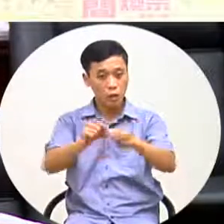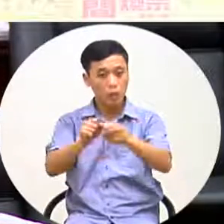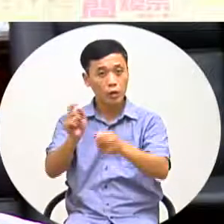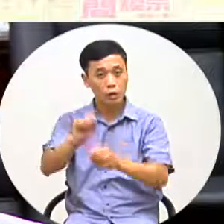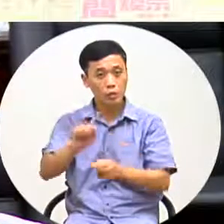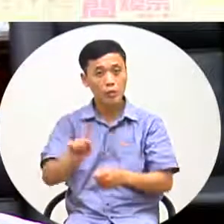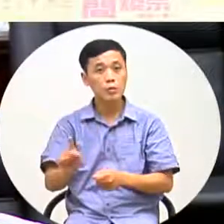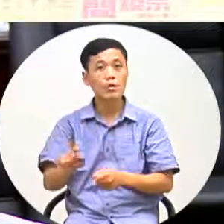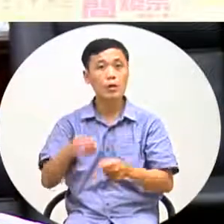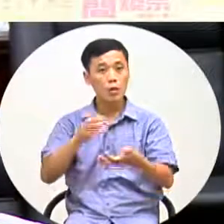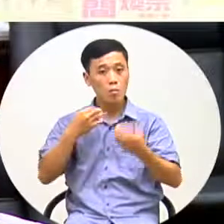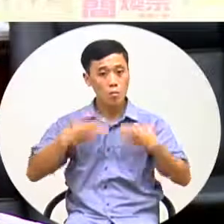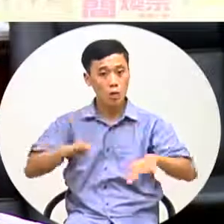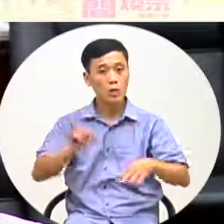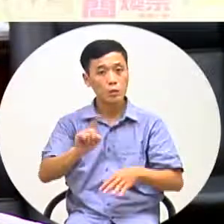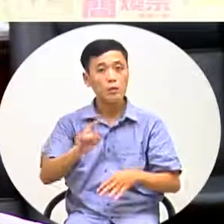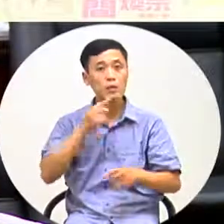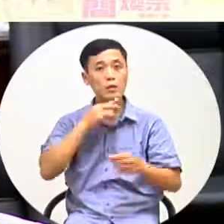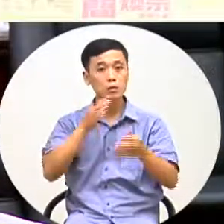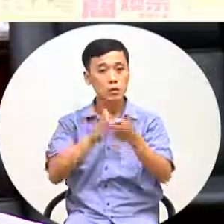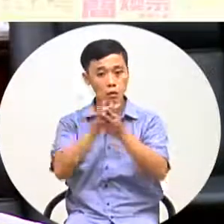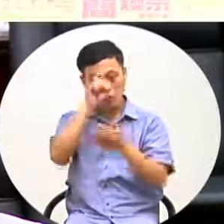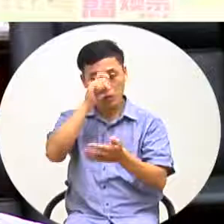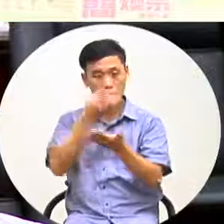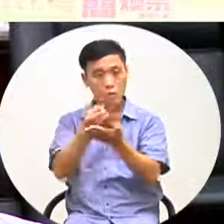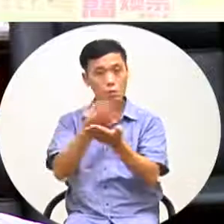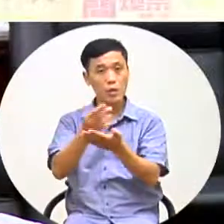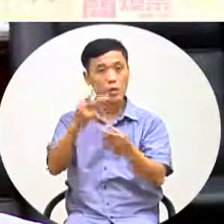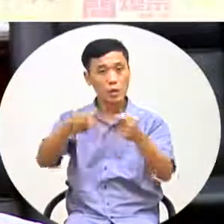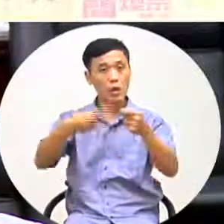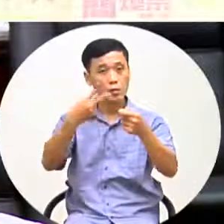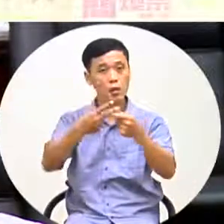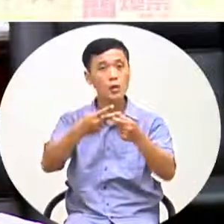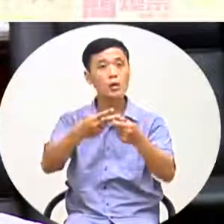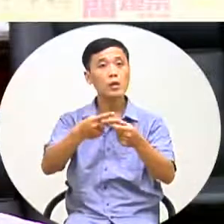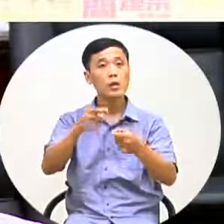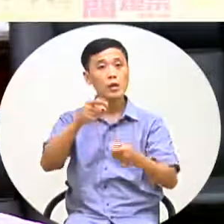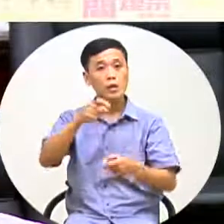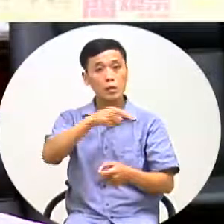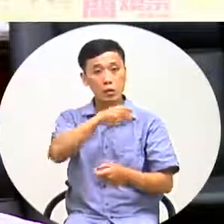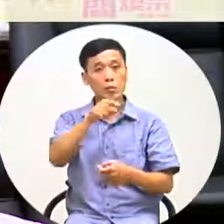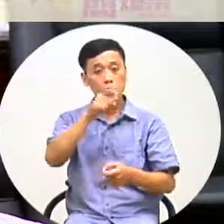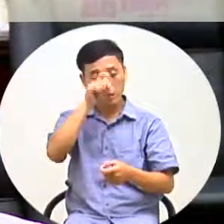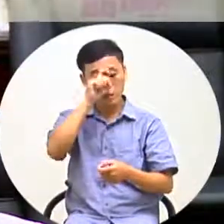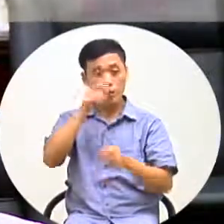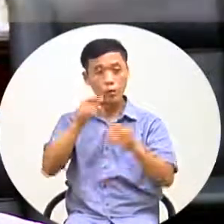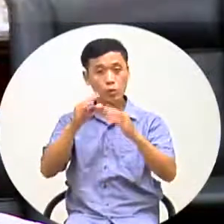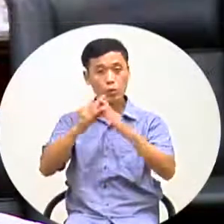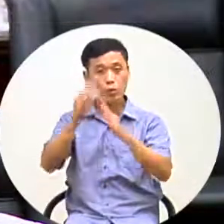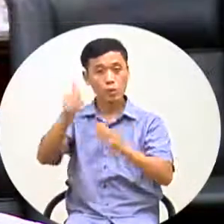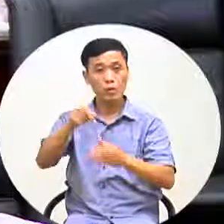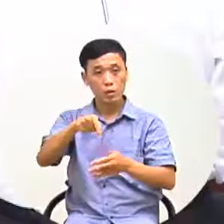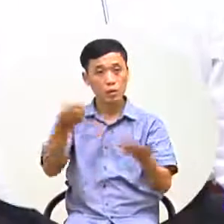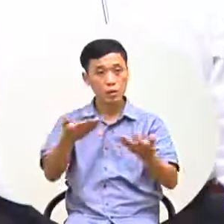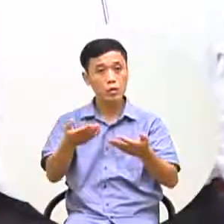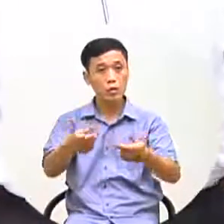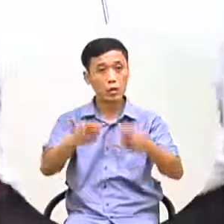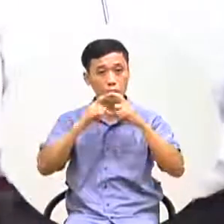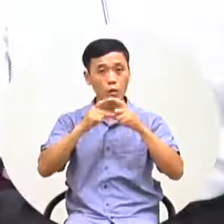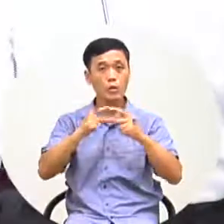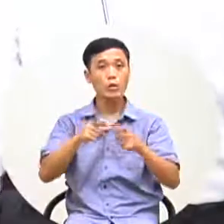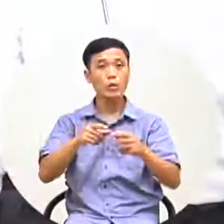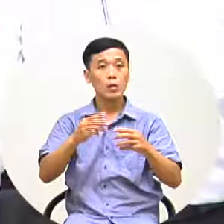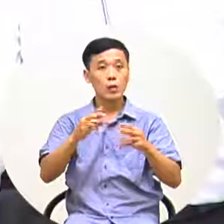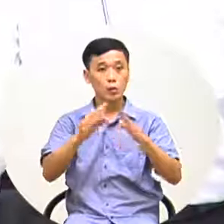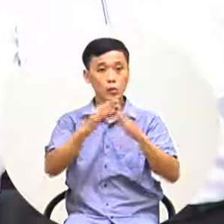局也好，跟泛亚工程也好，争取他们应该的权利，是不是可以请局长回答一下？ 赵局长，请答复。 好，谢谢主席，谢谢